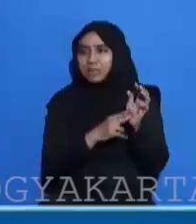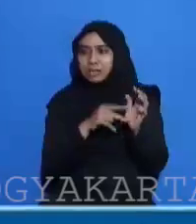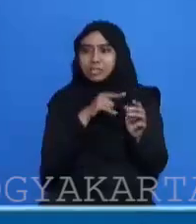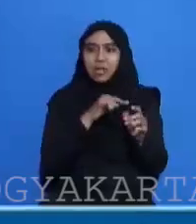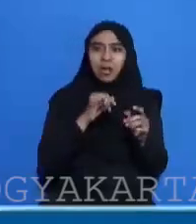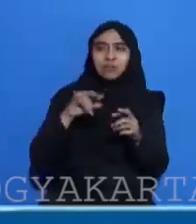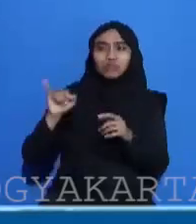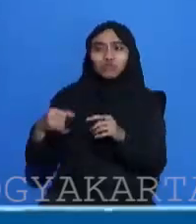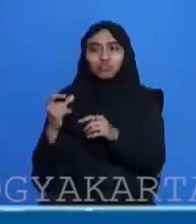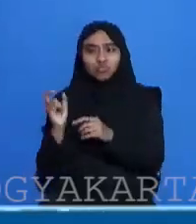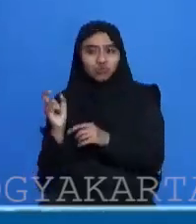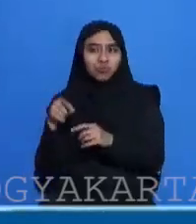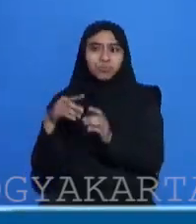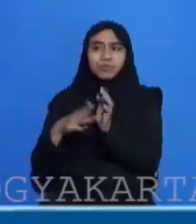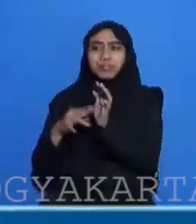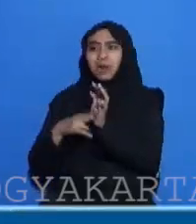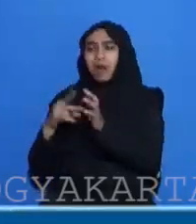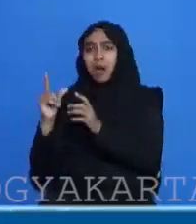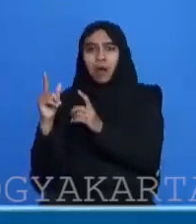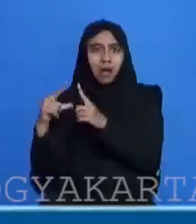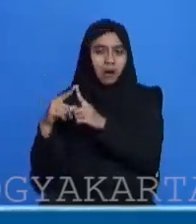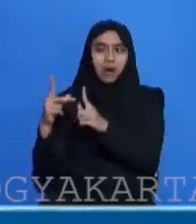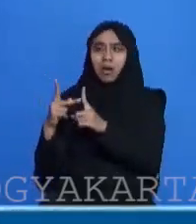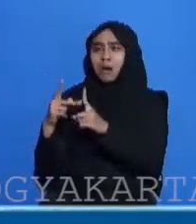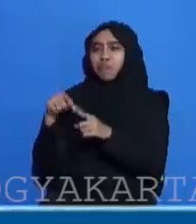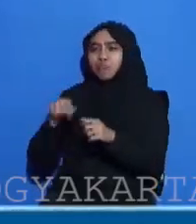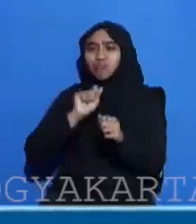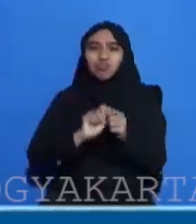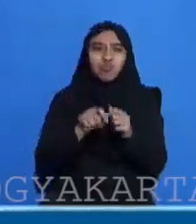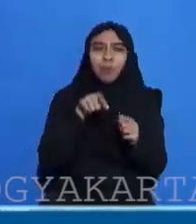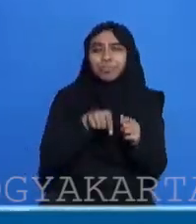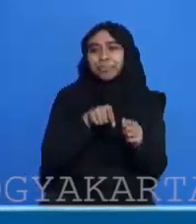inggrianipun ngatimen Lan si Mai pun meniko Honda